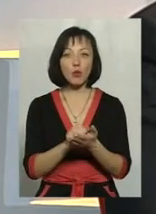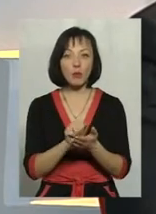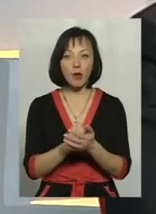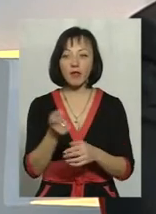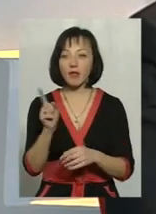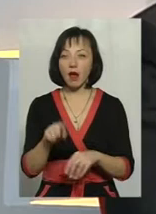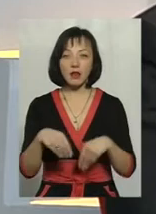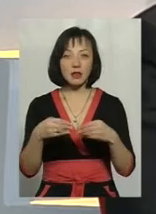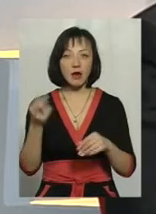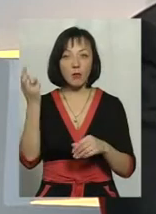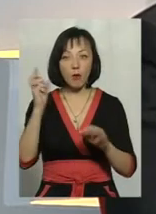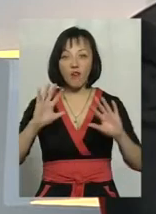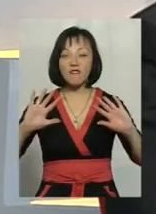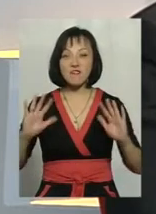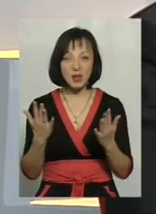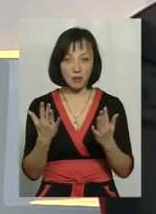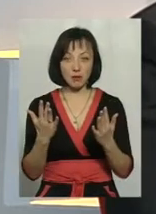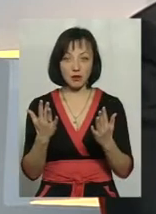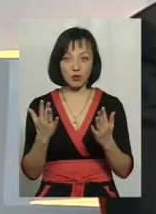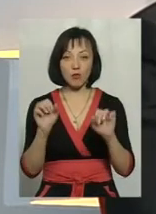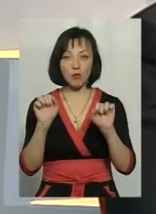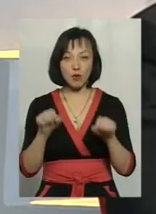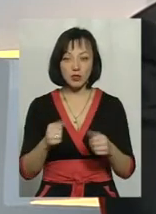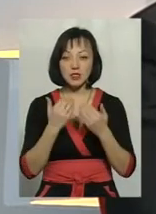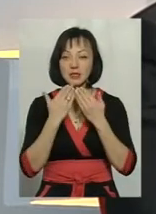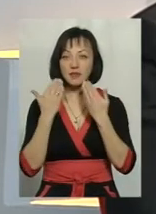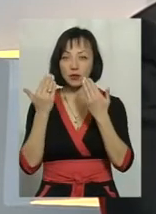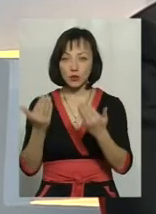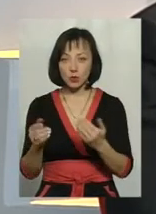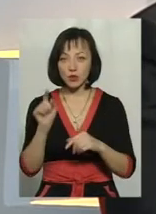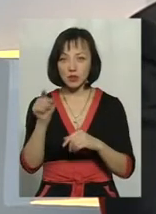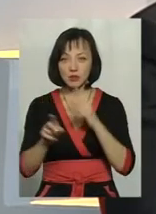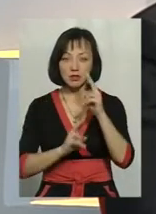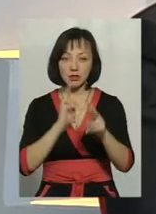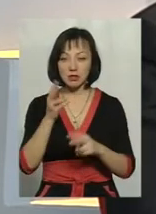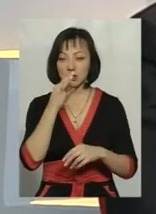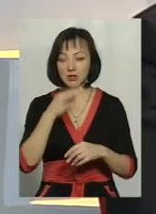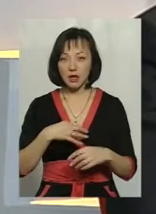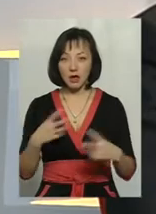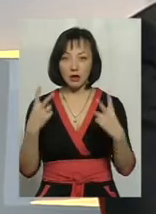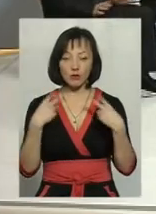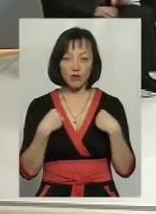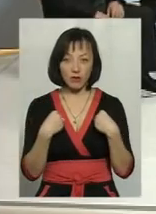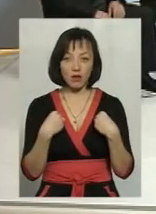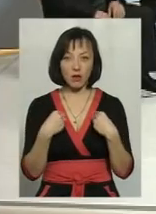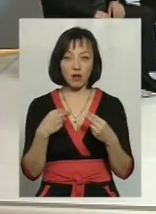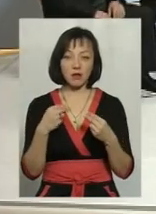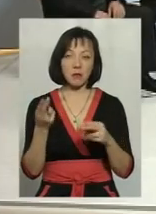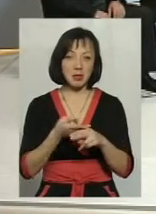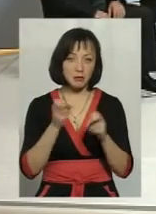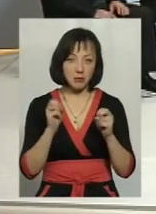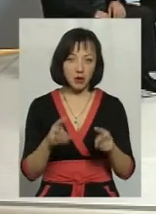Навіть, не дай Бог, випадку, то вже можна буде звернутися туди і сказати, ви мені гарантували, і